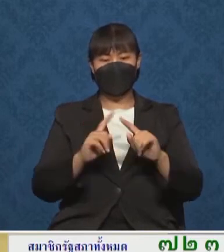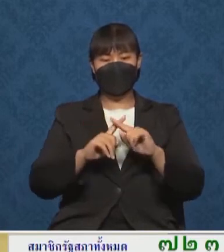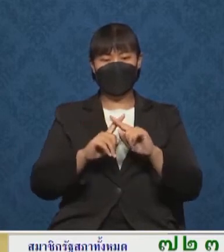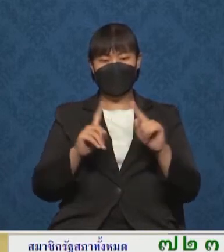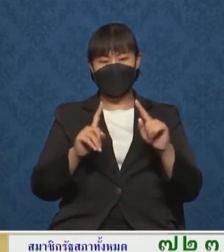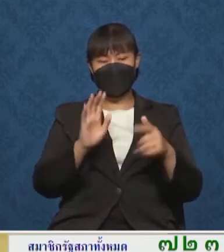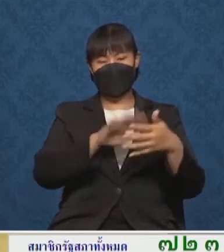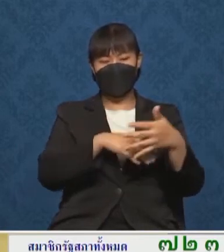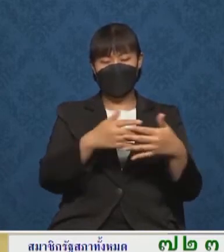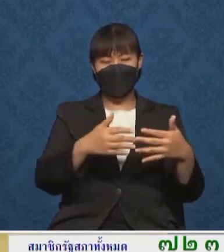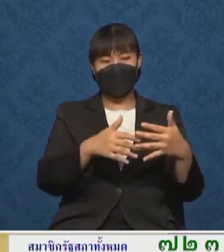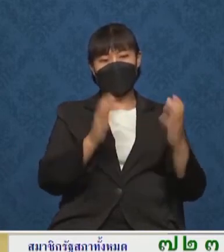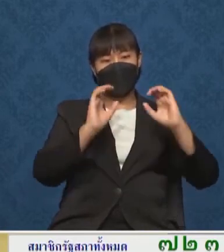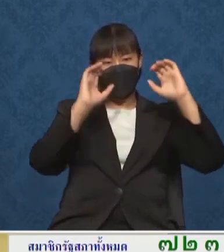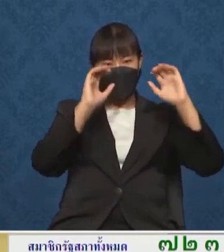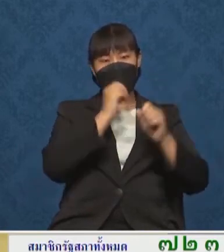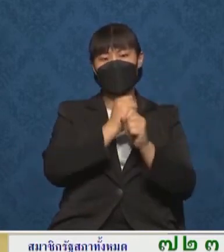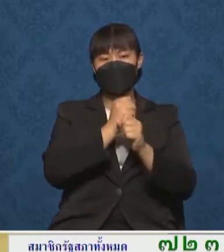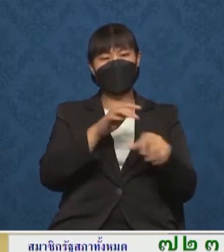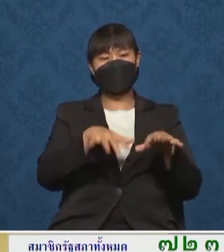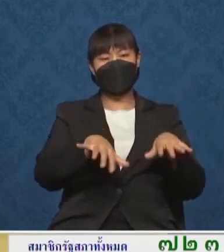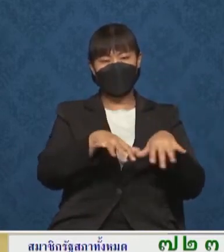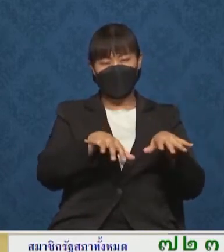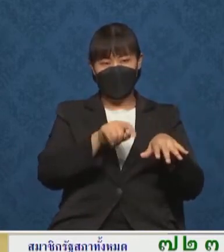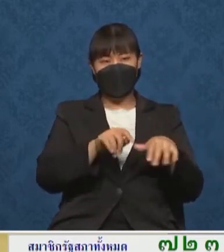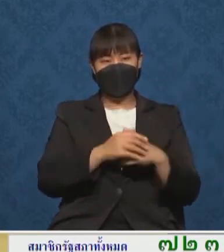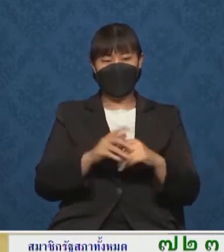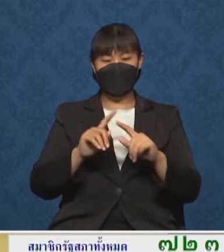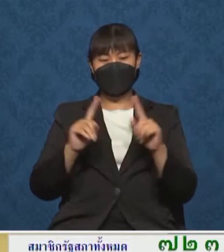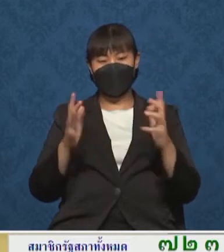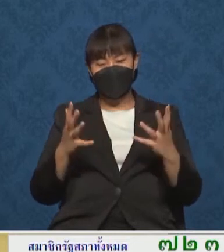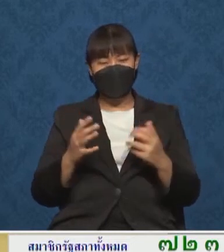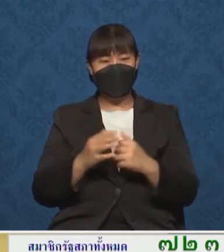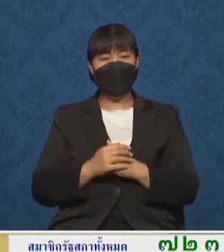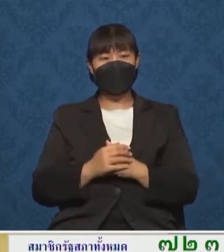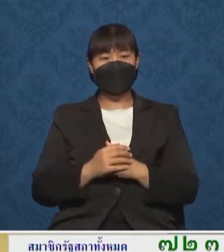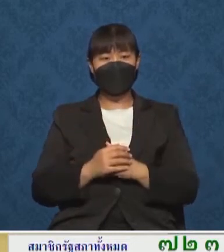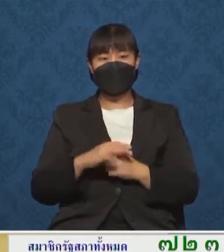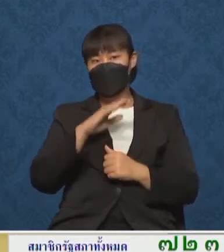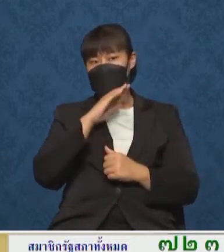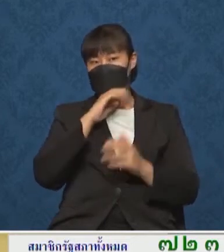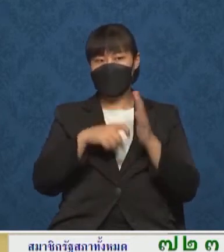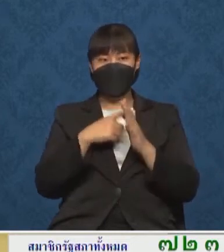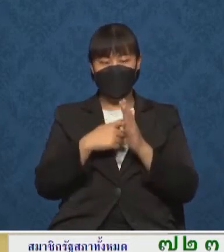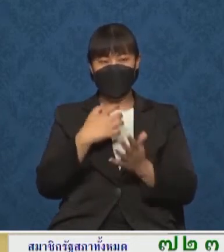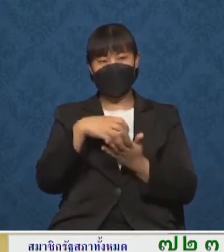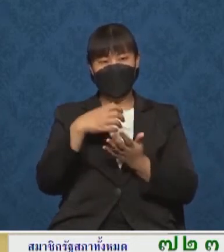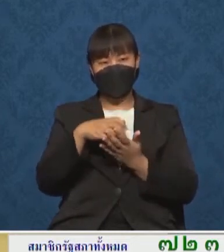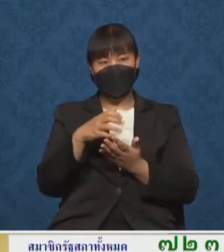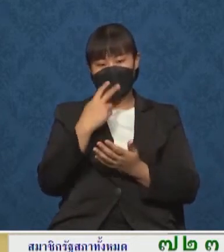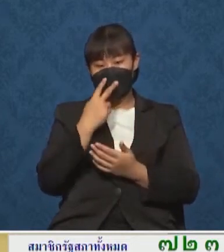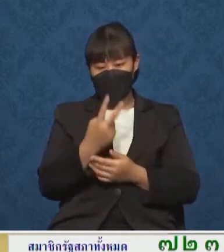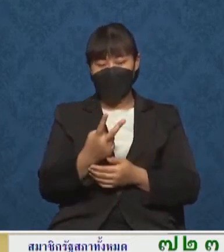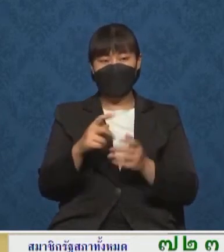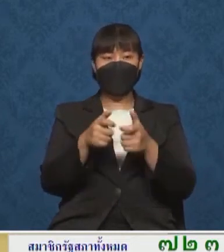เนี่ยเท่ากับแผนราชการแผนงานของราชการเหตุผลที่ผมกล่าวเช่นนั้นเพราะว่าถ้าท่านไปดูนะครับเราจะพบว่าในร